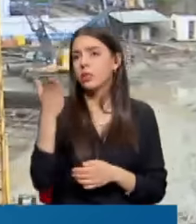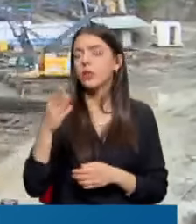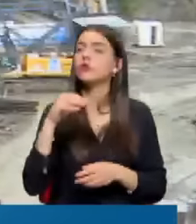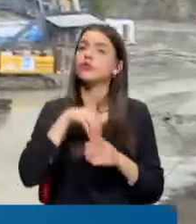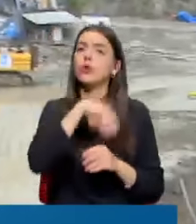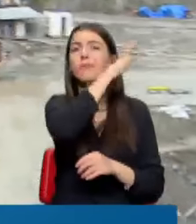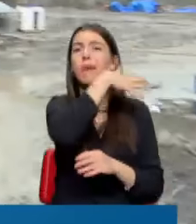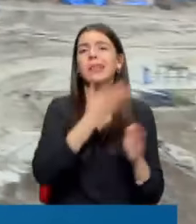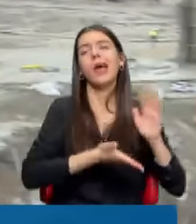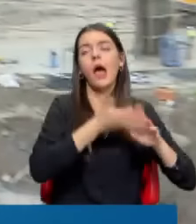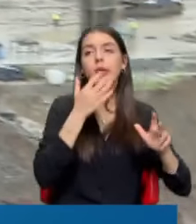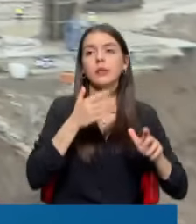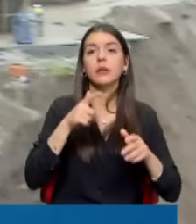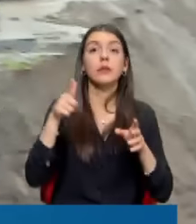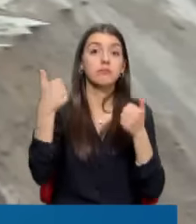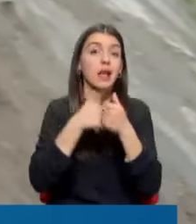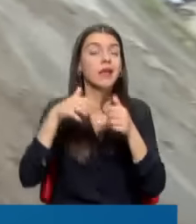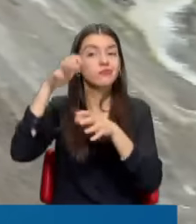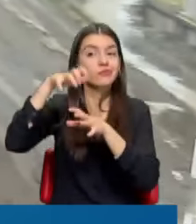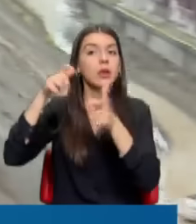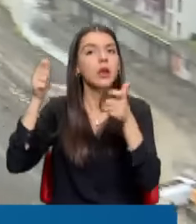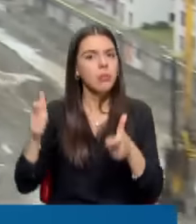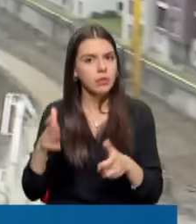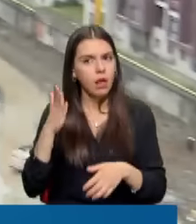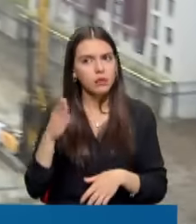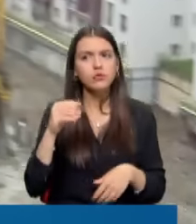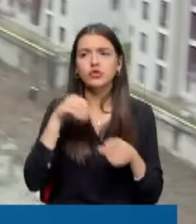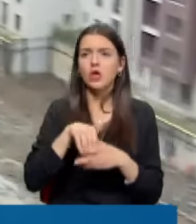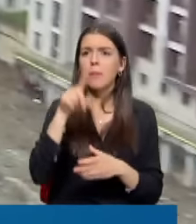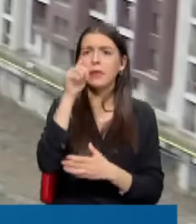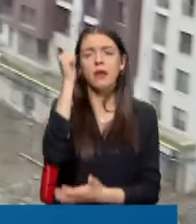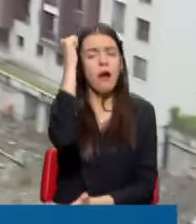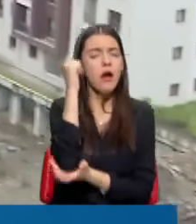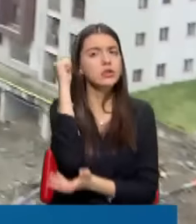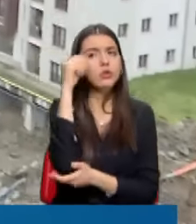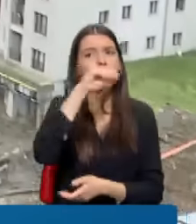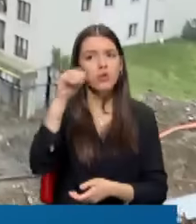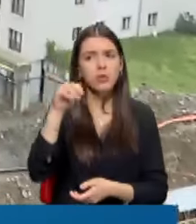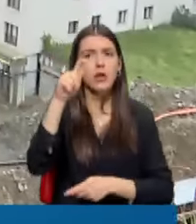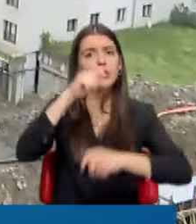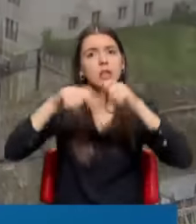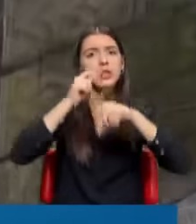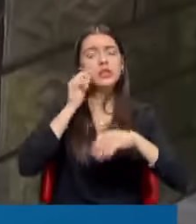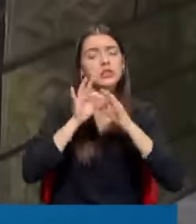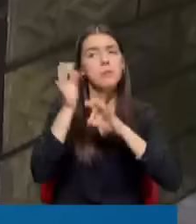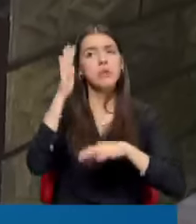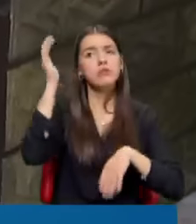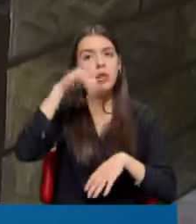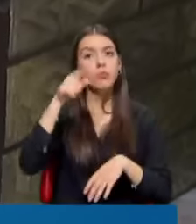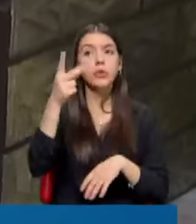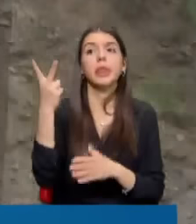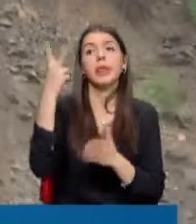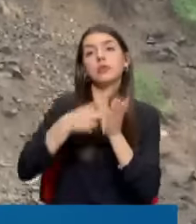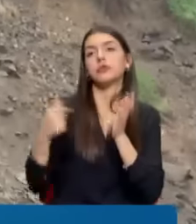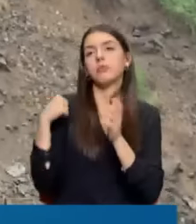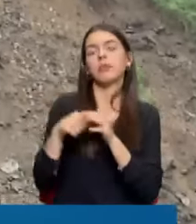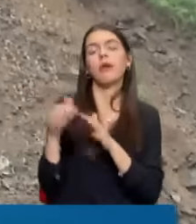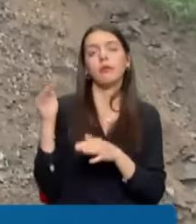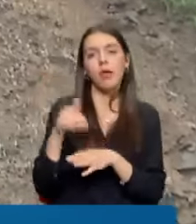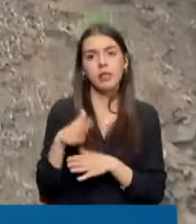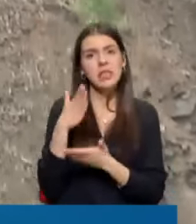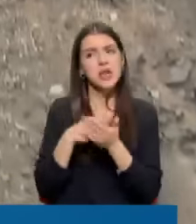yaptılar çöplerle. Ondan sonra tekrar geldiler, kazıklar çaktılar. Bir müteahhit bıraktı, kaçtı gitti. Bu ikinci gelen müteahhit. Geçen gün gördüm, bak şu karşı tarafta